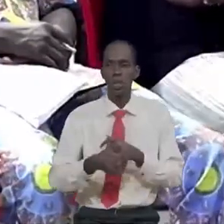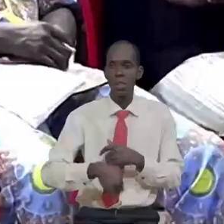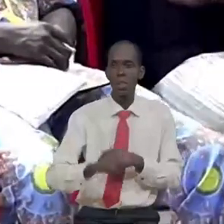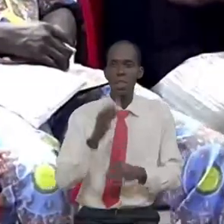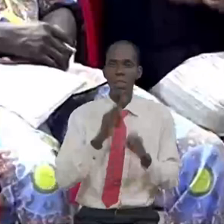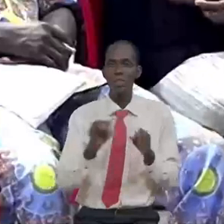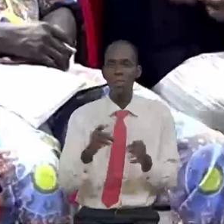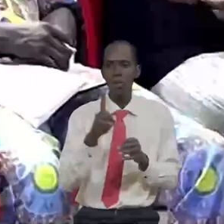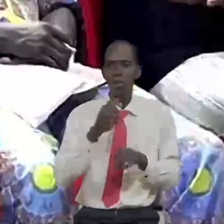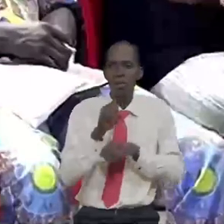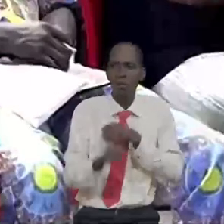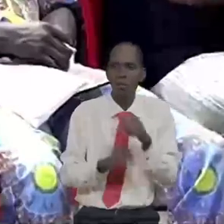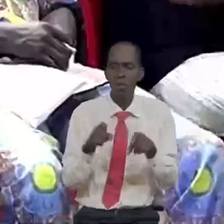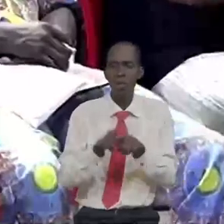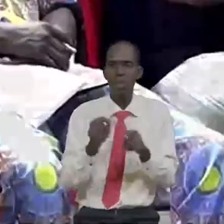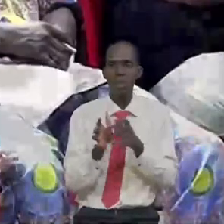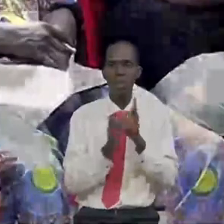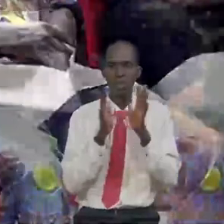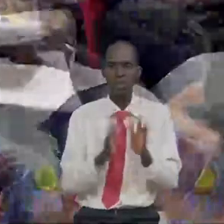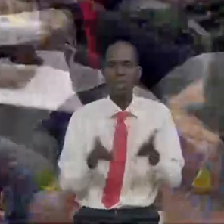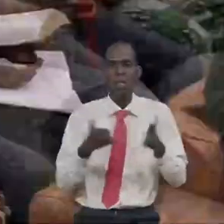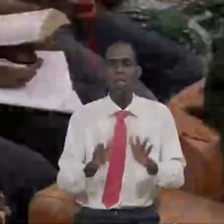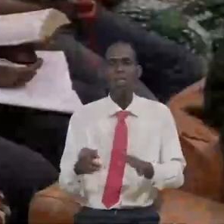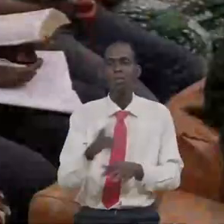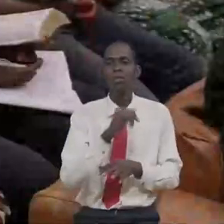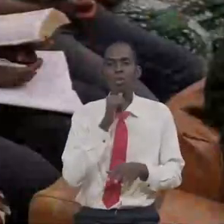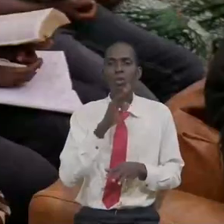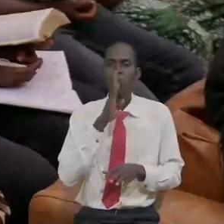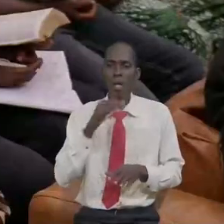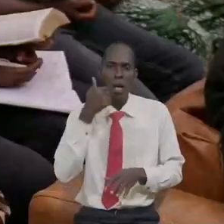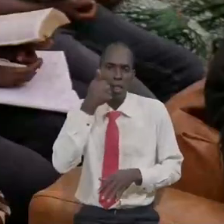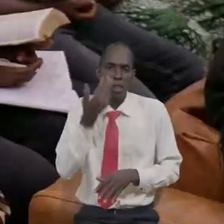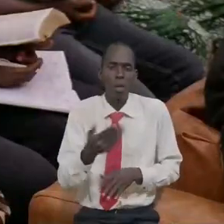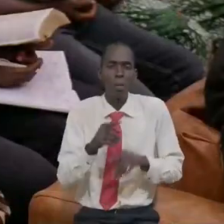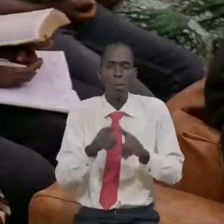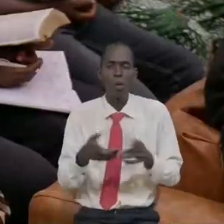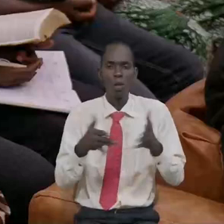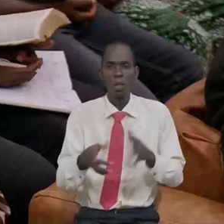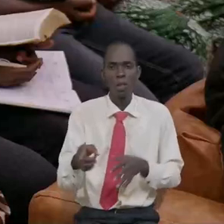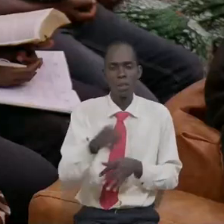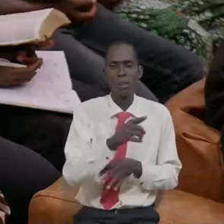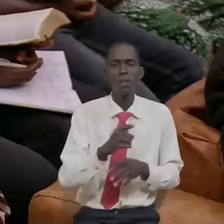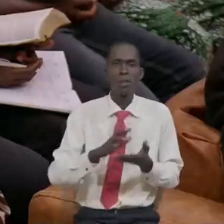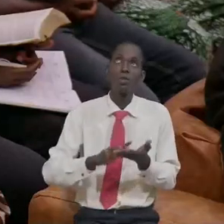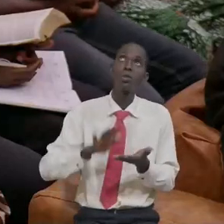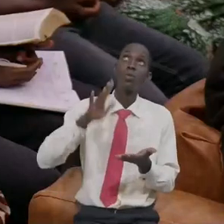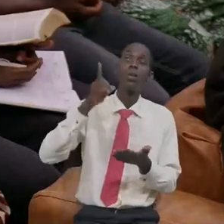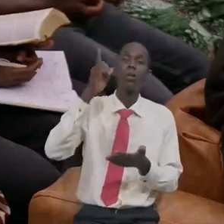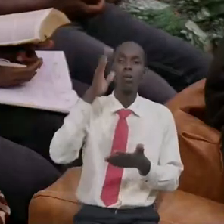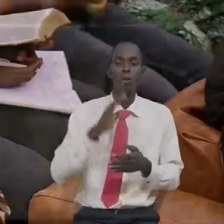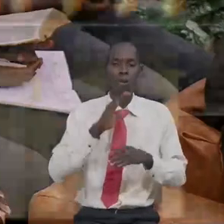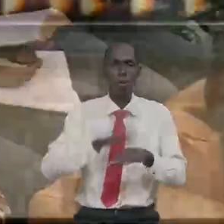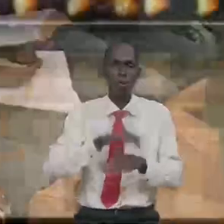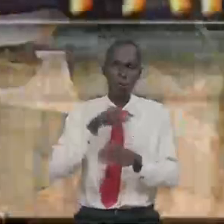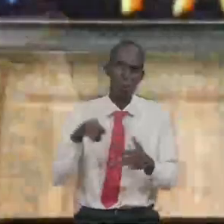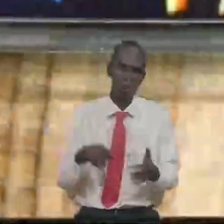chrétien, qu'il n'en ait point honte, et que plutôt il glorifie Dieu à